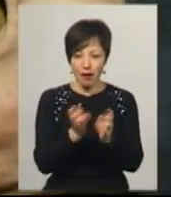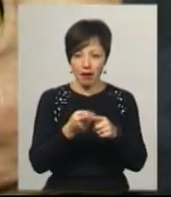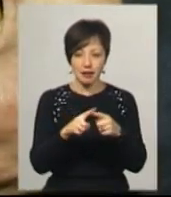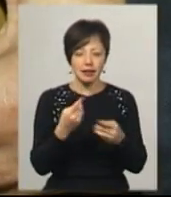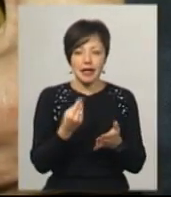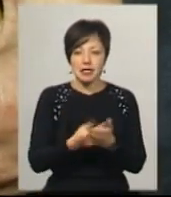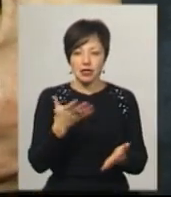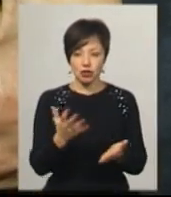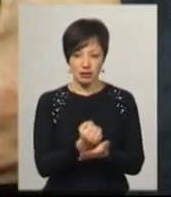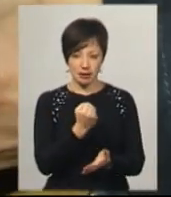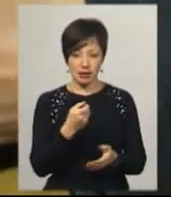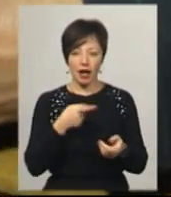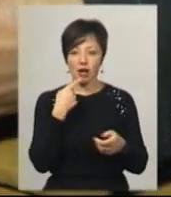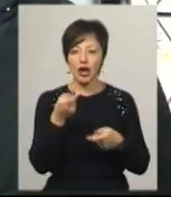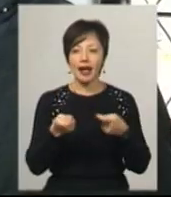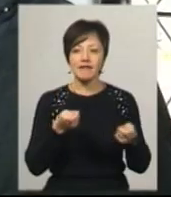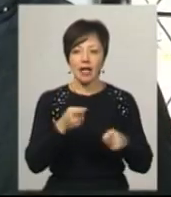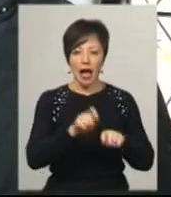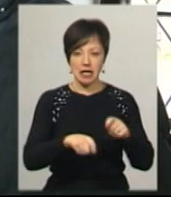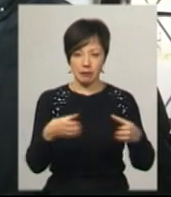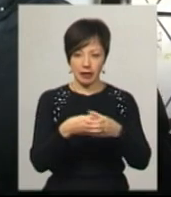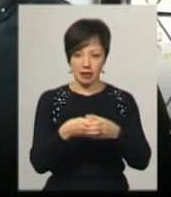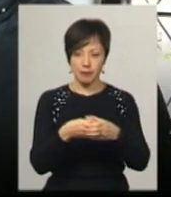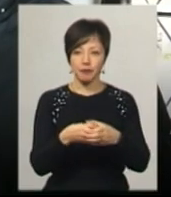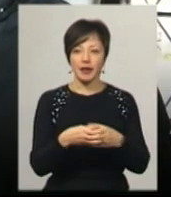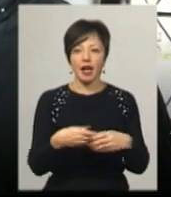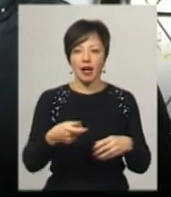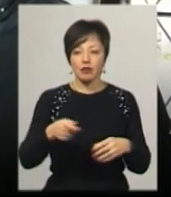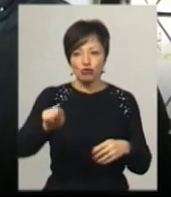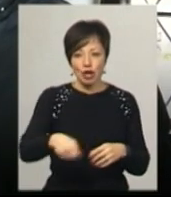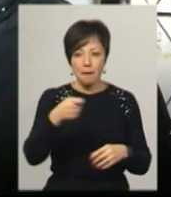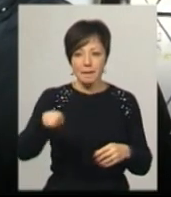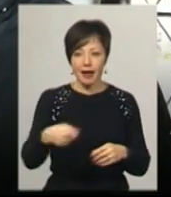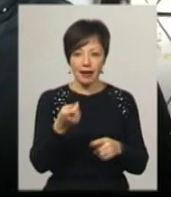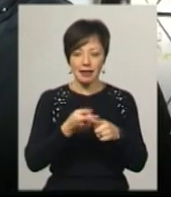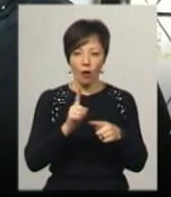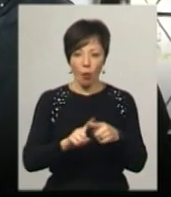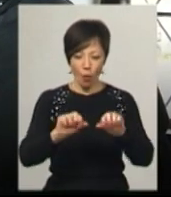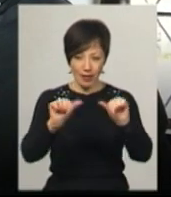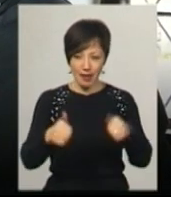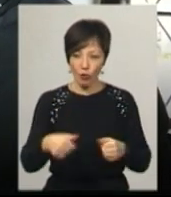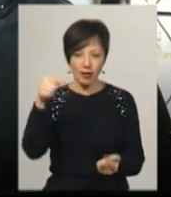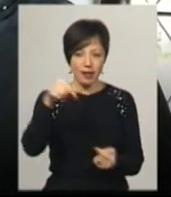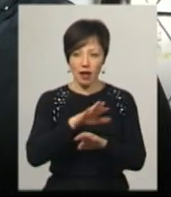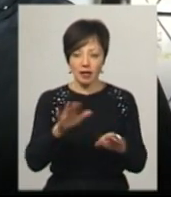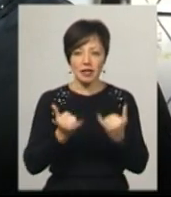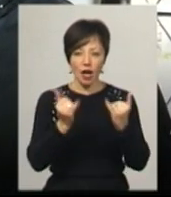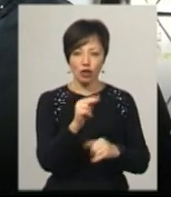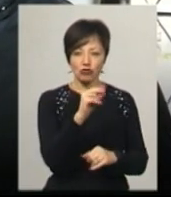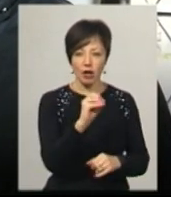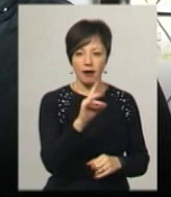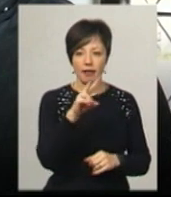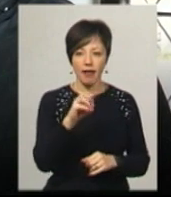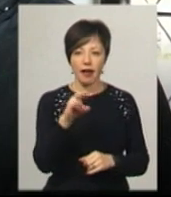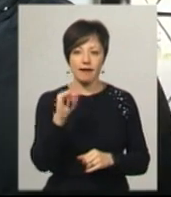розвідці, каже Ігор Старенький, керівник експедиції. Черпаки такого типу, вони не характерні для чорноліської культури.